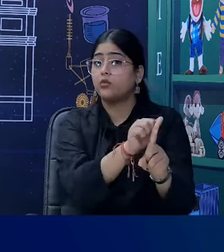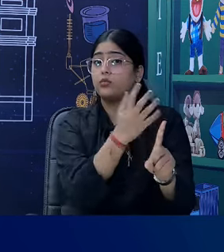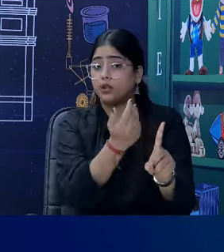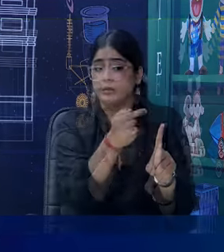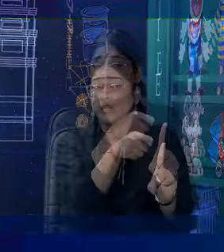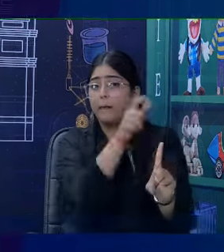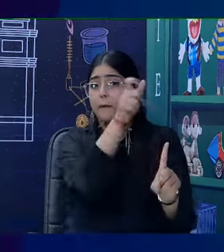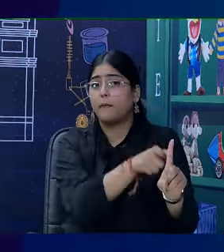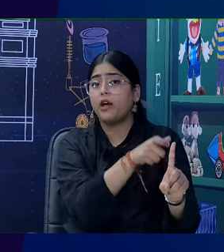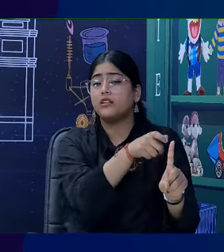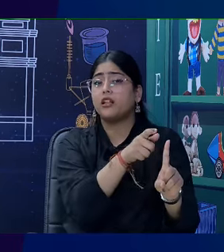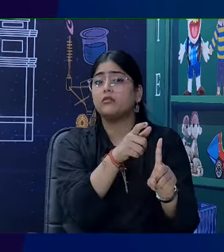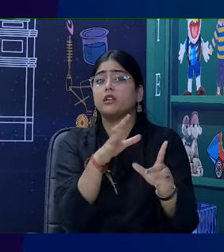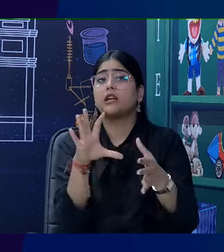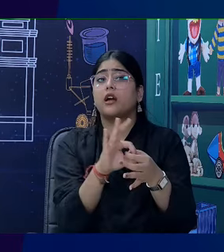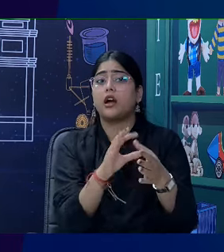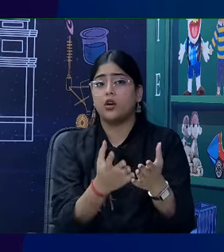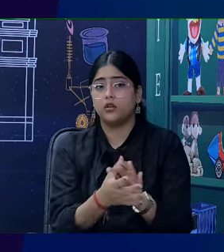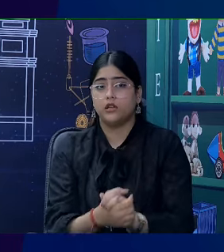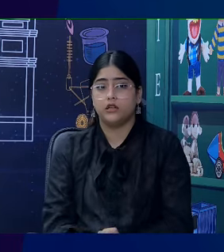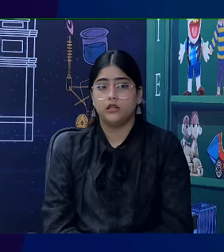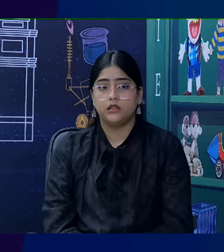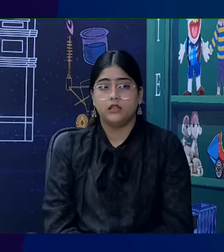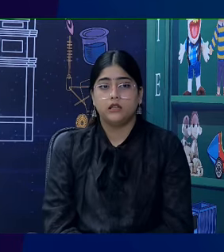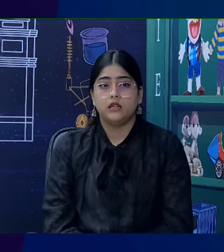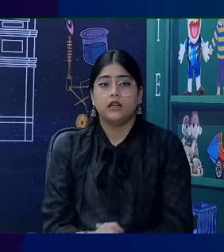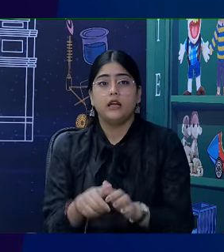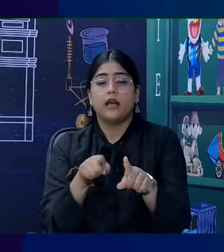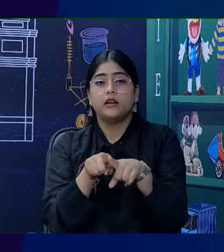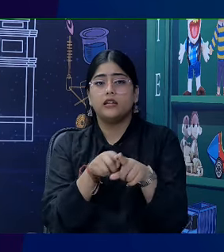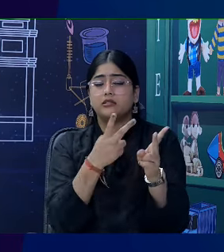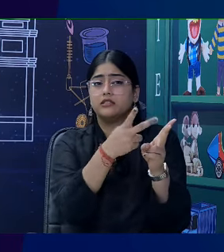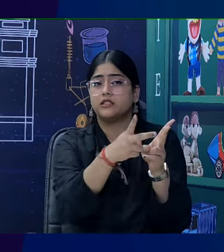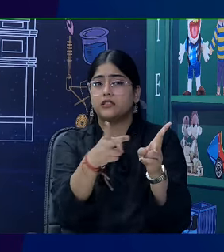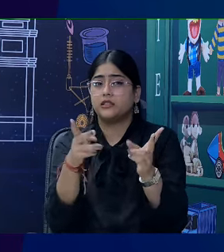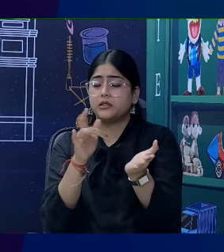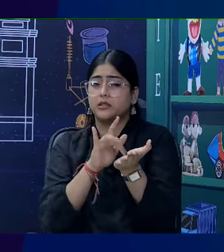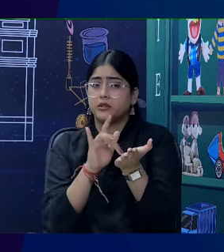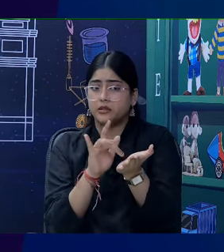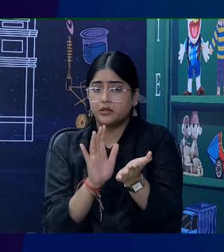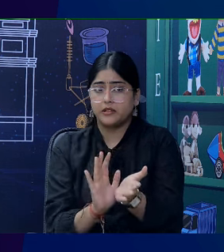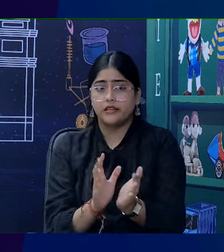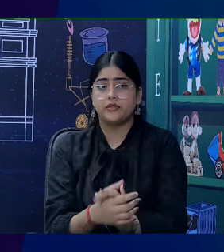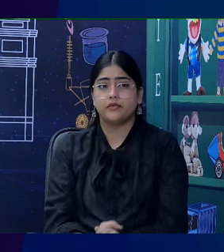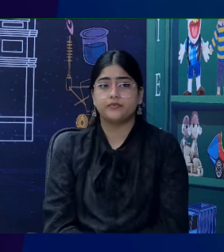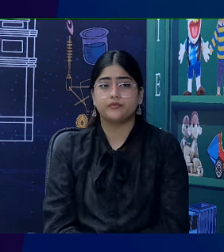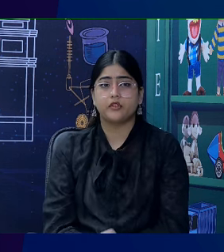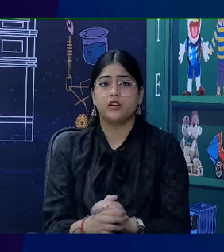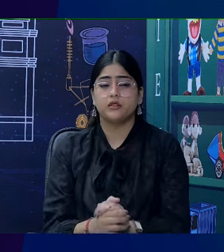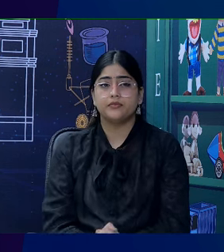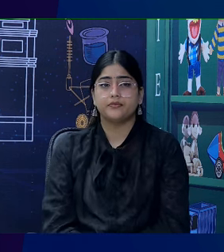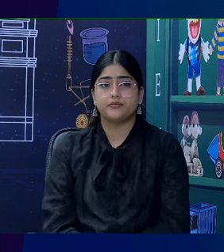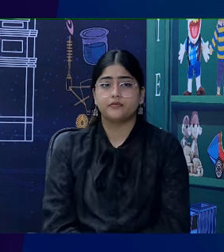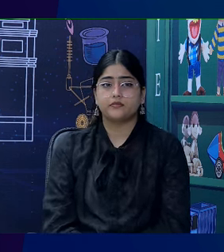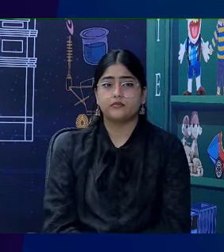है तो जो अन्य क्षेत्रों में क्षेत्र संस्कृति यां थी वह हमारे क्षेत्र धार्मिक जो परंपराएं थी